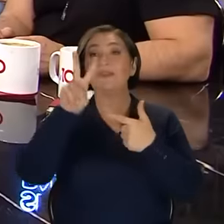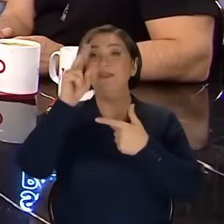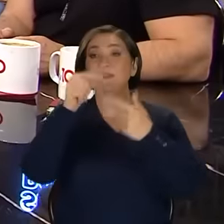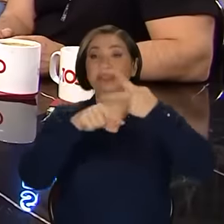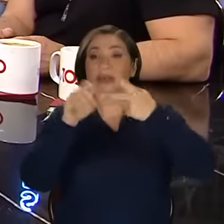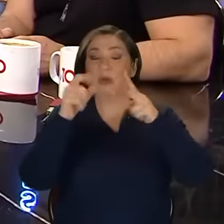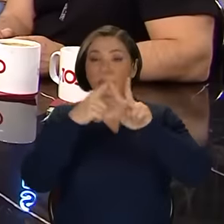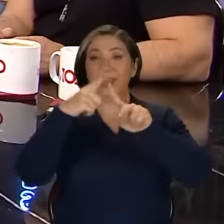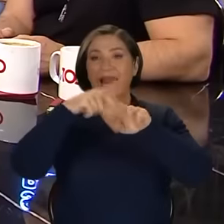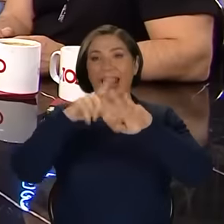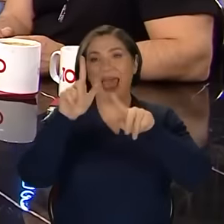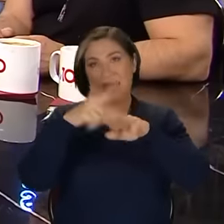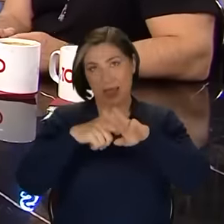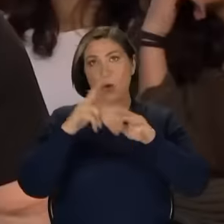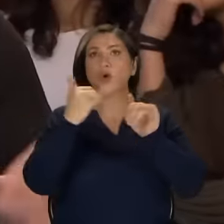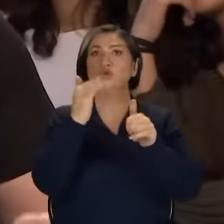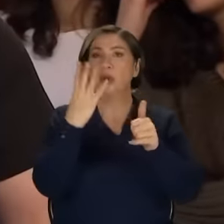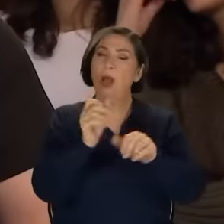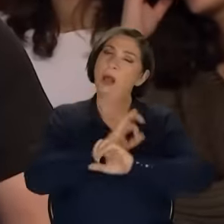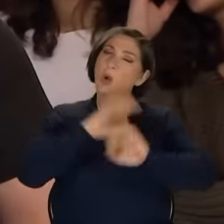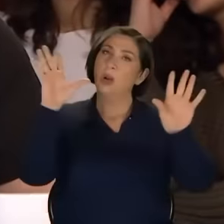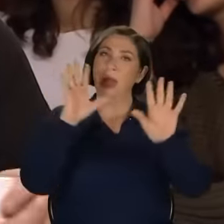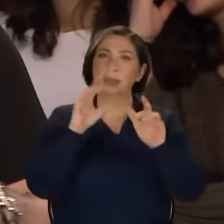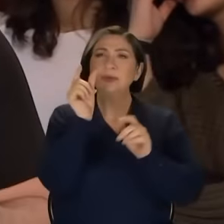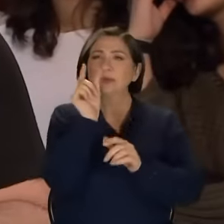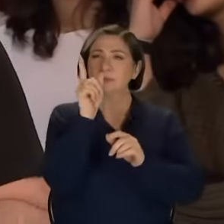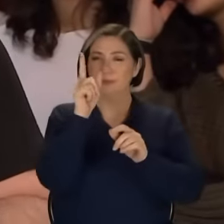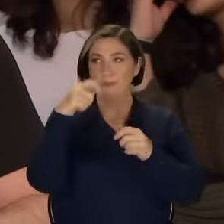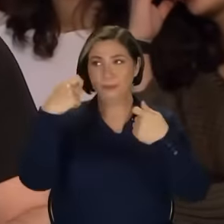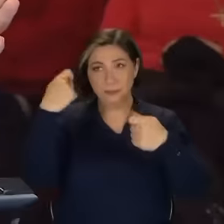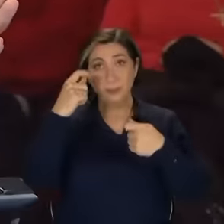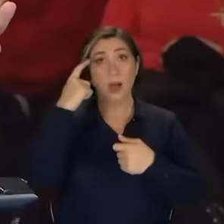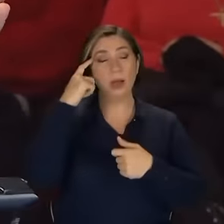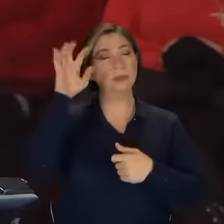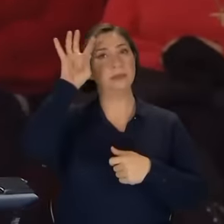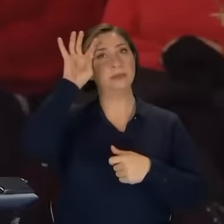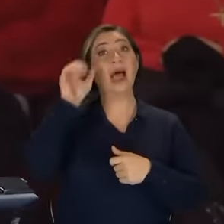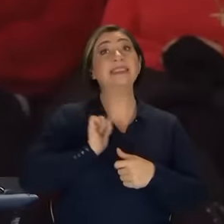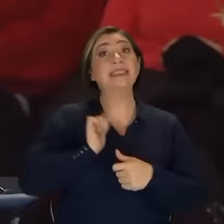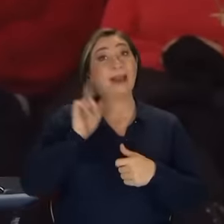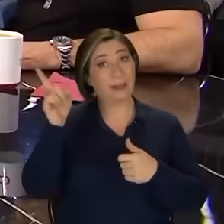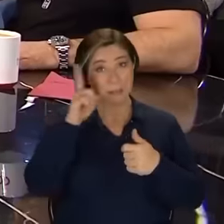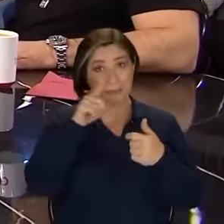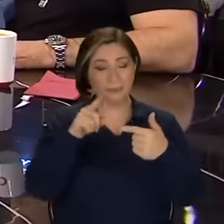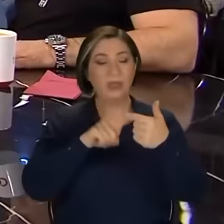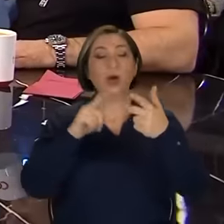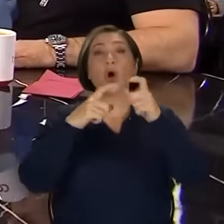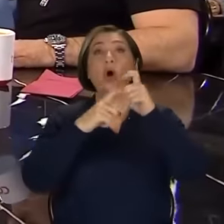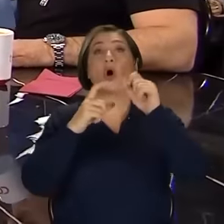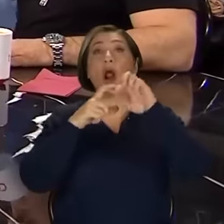Vizontele oyuncu olarak harikuladeydi. Harikuladeydi. Küçük bir rol, çok akılda kalan askerdeydim o zaman. Evet.